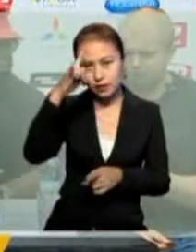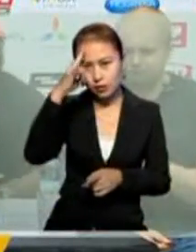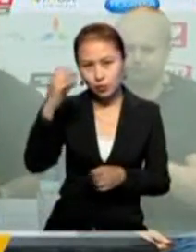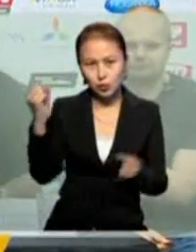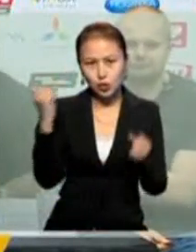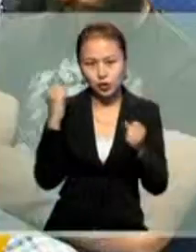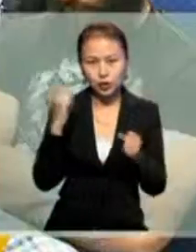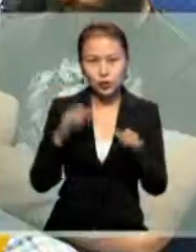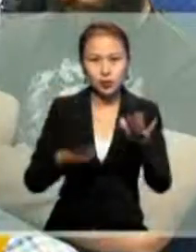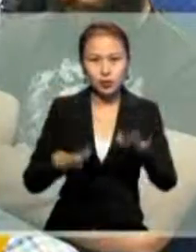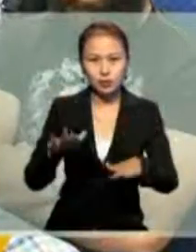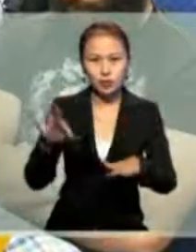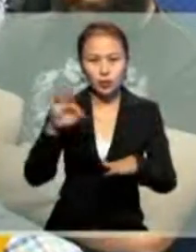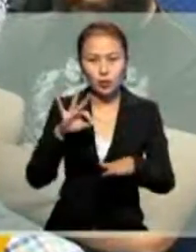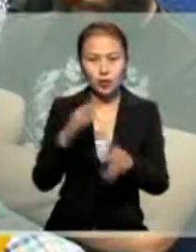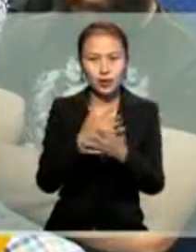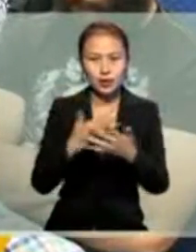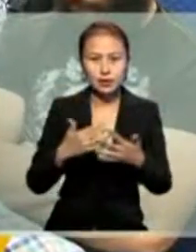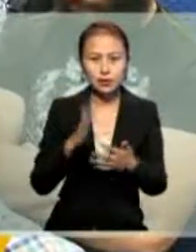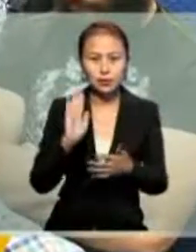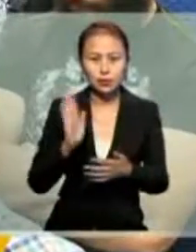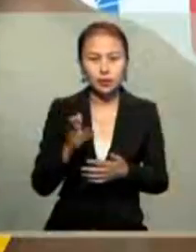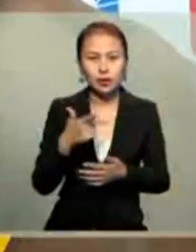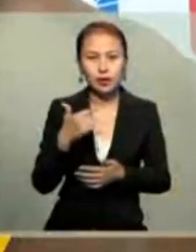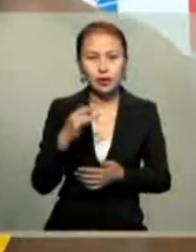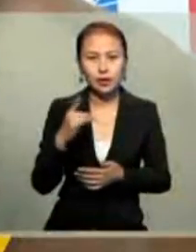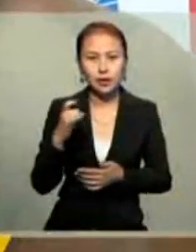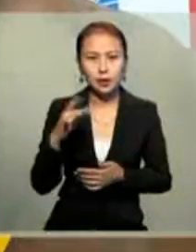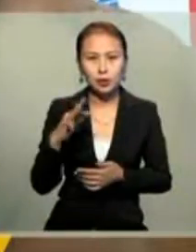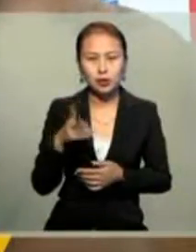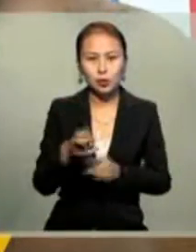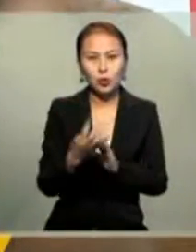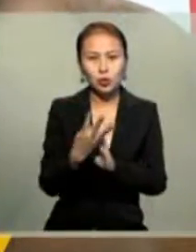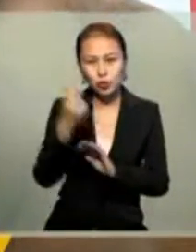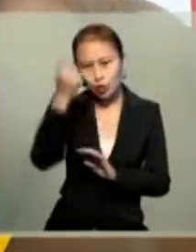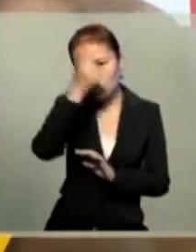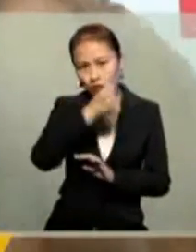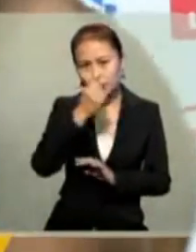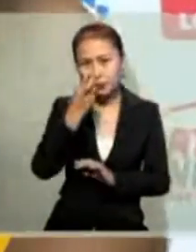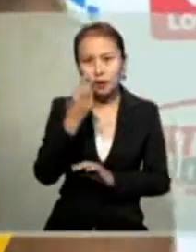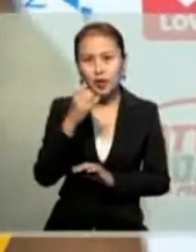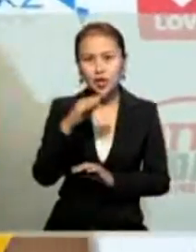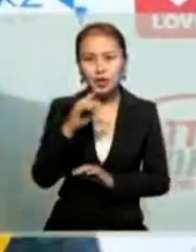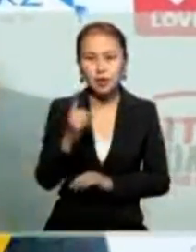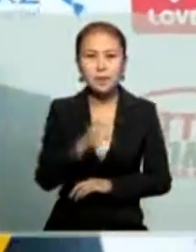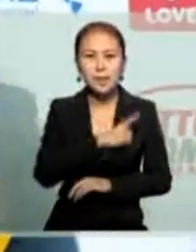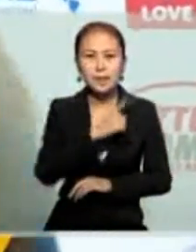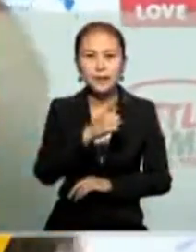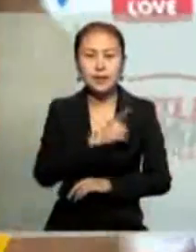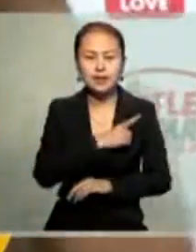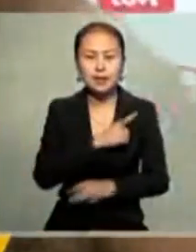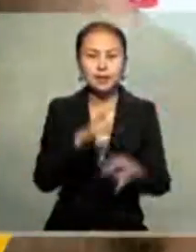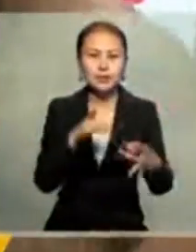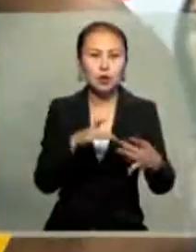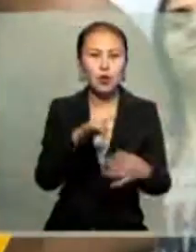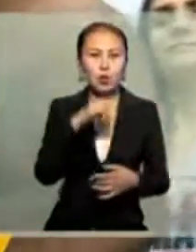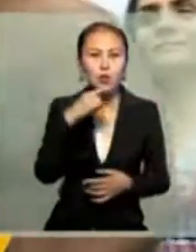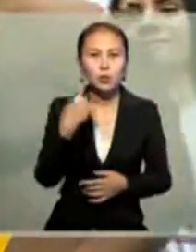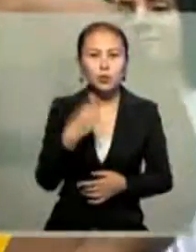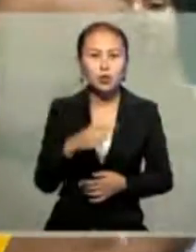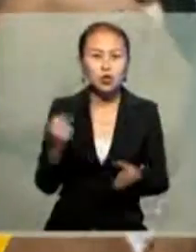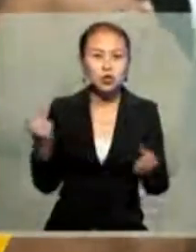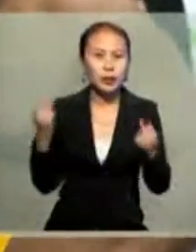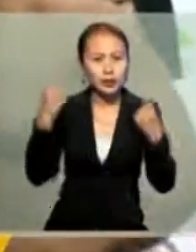қазақстандық спортшы дәреже көтеру жекпе-жегін өткізеді. Гарнер мен Харитонов 2014 жылы Бейжіңде шеберлік байқасып, орыс